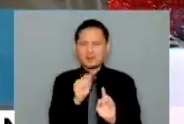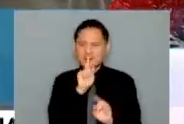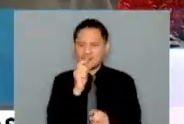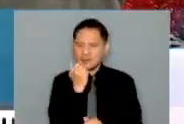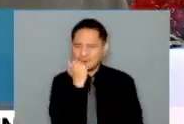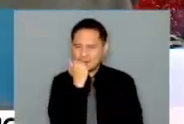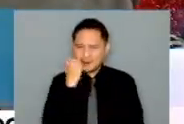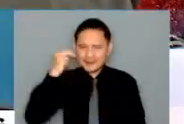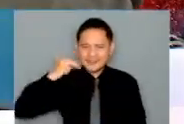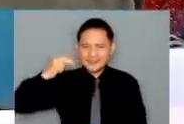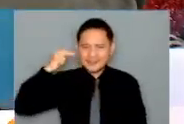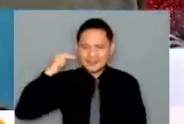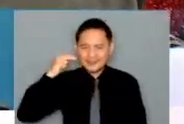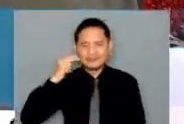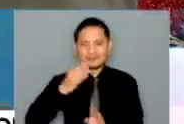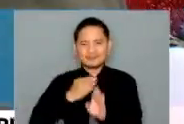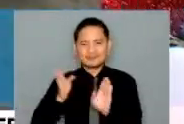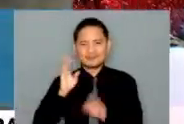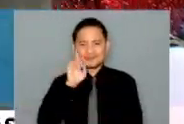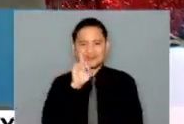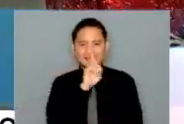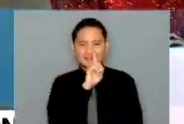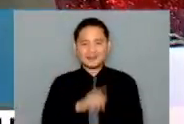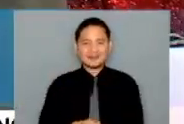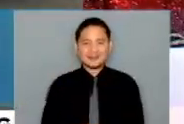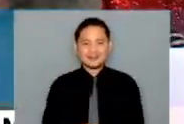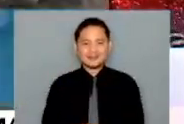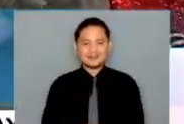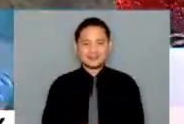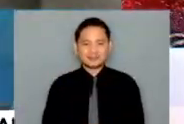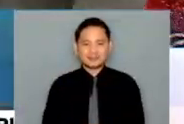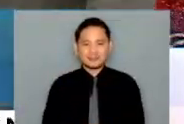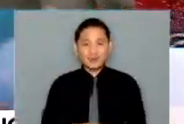mo yung short animals pala tayo. Uy, aren't we all?